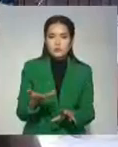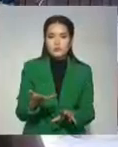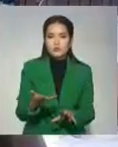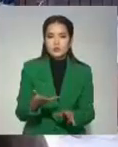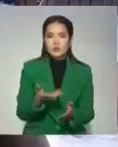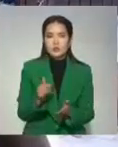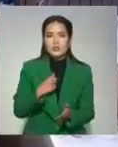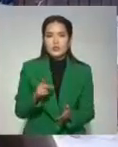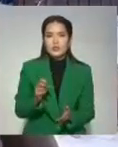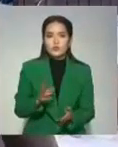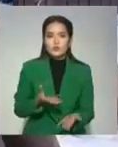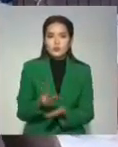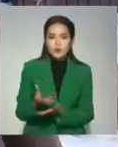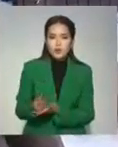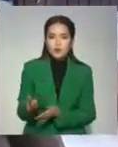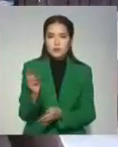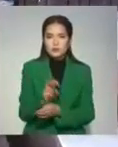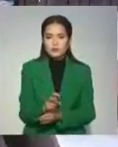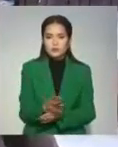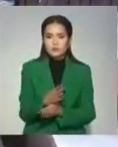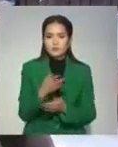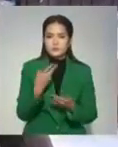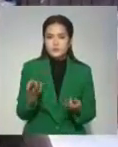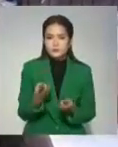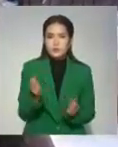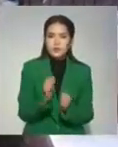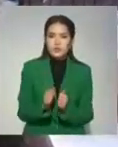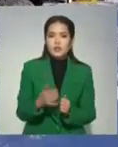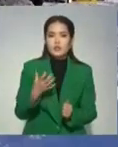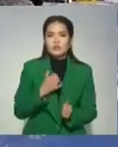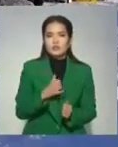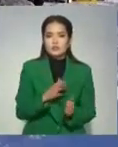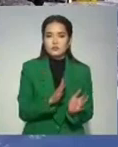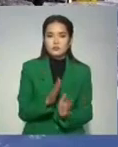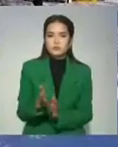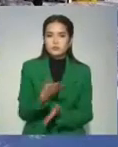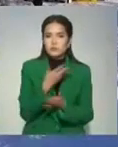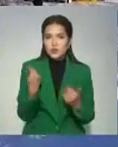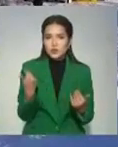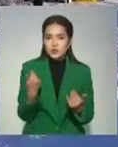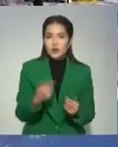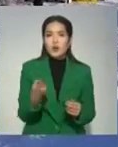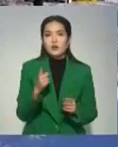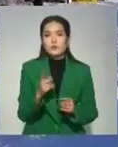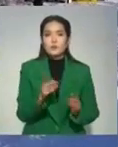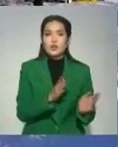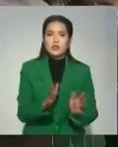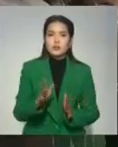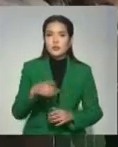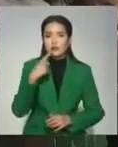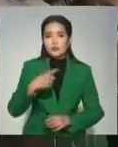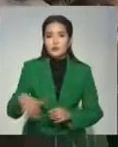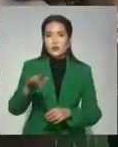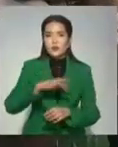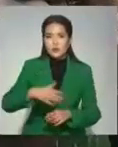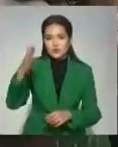платим? Приходят платежки постоянно. А почему нету порядка? Почему нет порядка, рассказали в городском отделе ЖКХ.